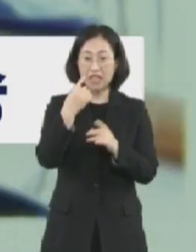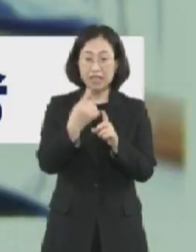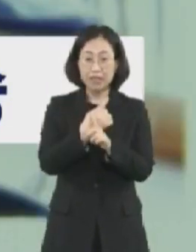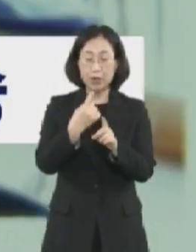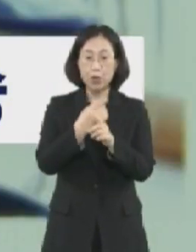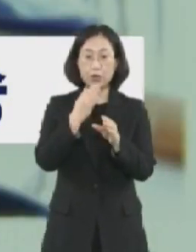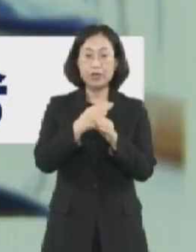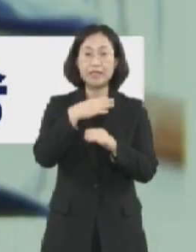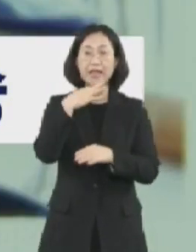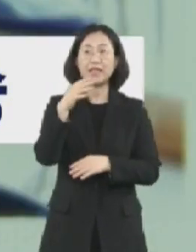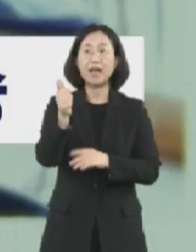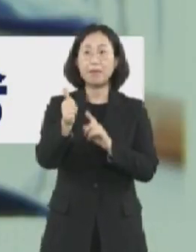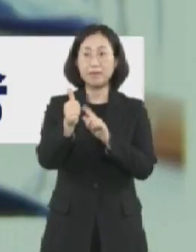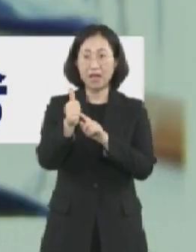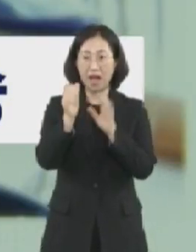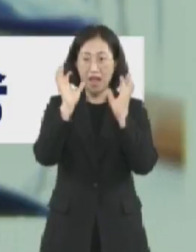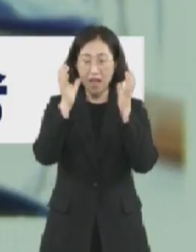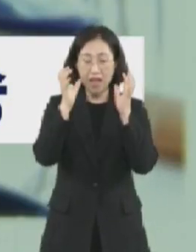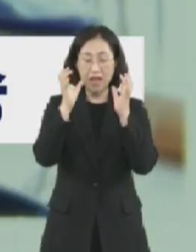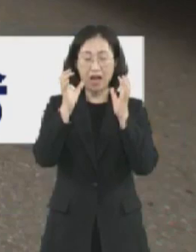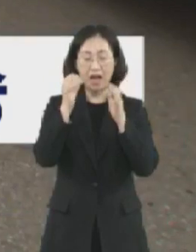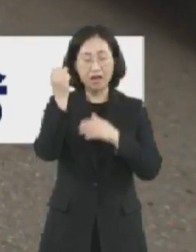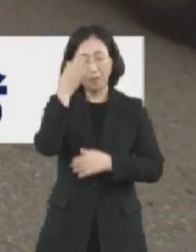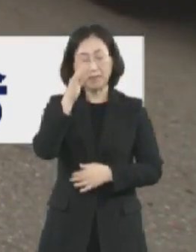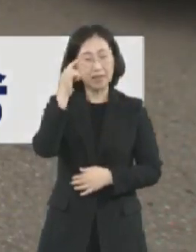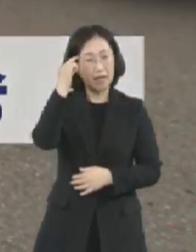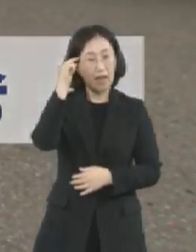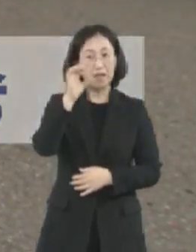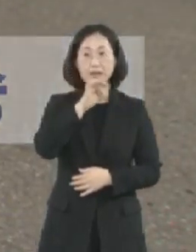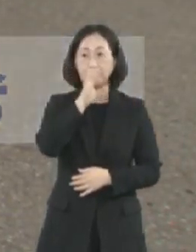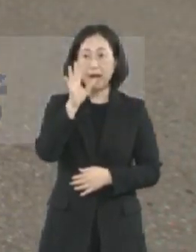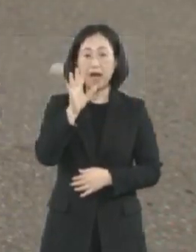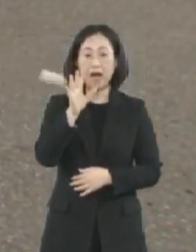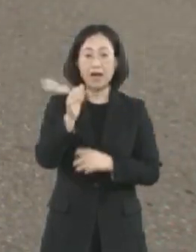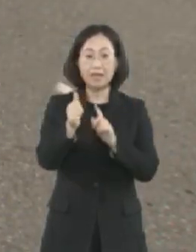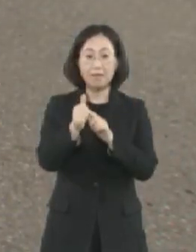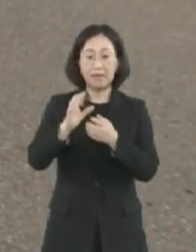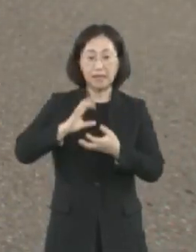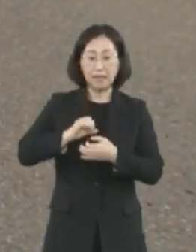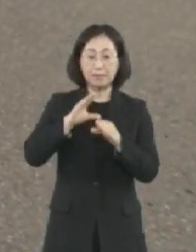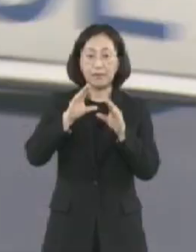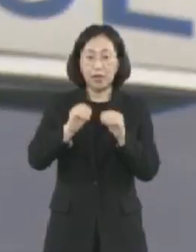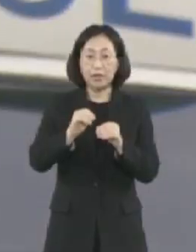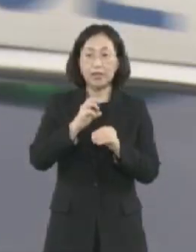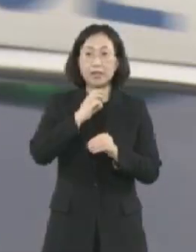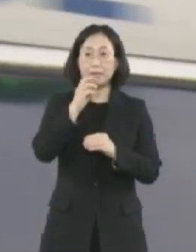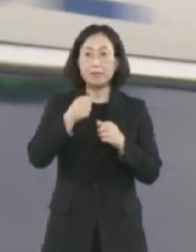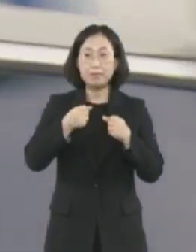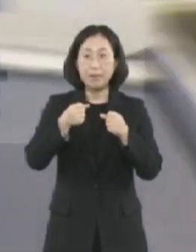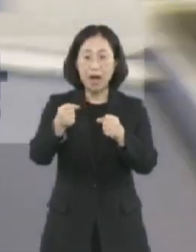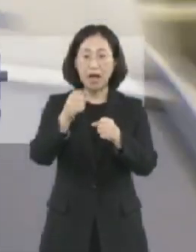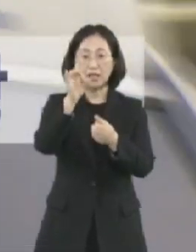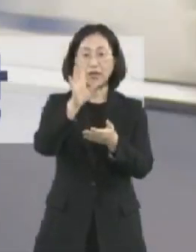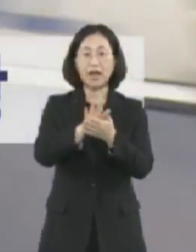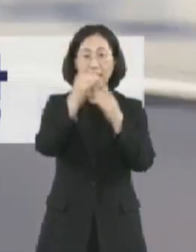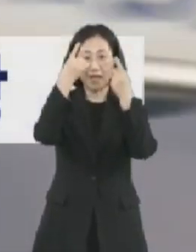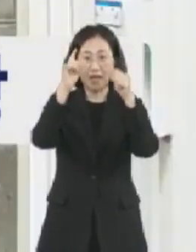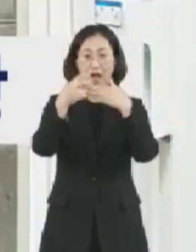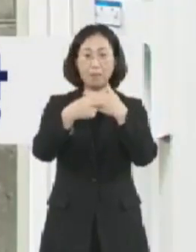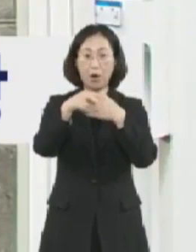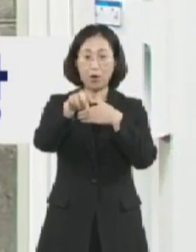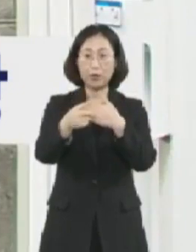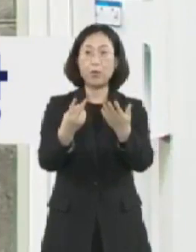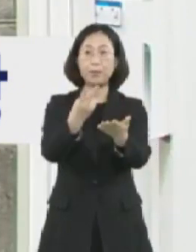받던 4살 남자아이가 갑자기 의식을 잃었습니다. 이 아이는 심정지 상태로 30여 분 거리에 있는 천안의 한